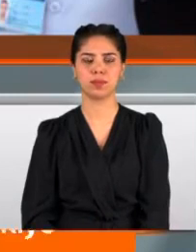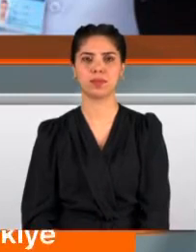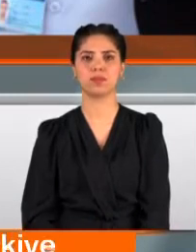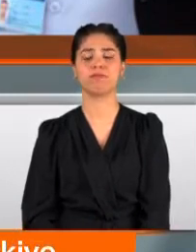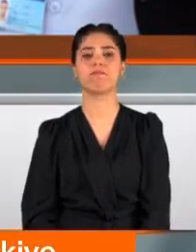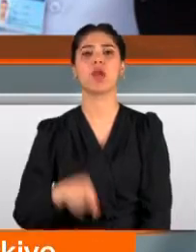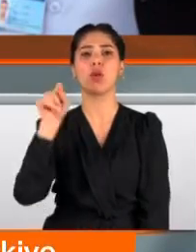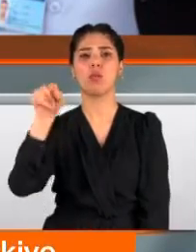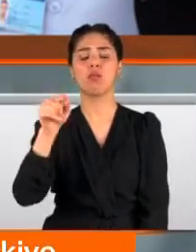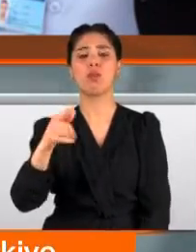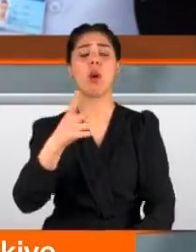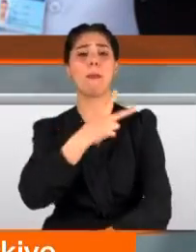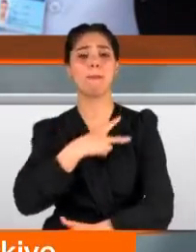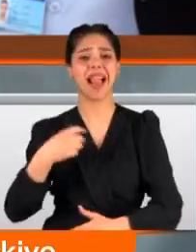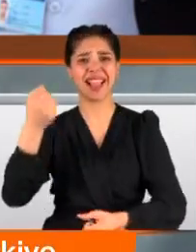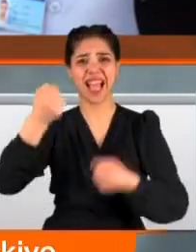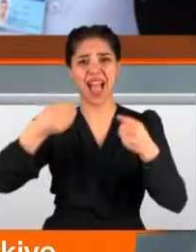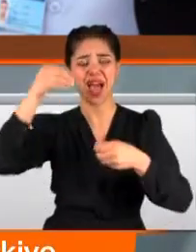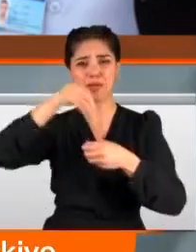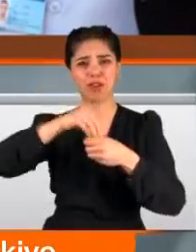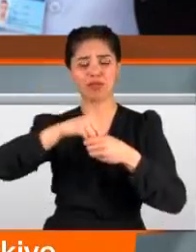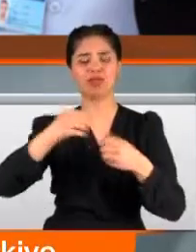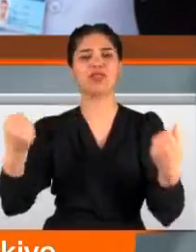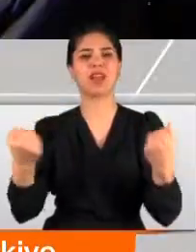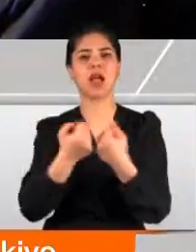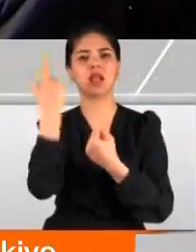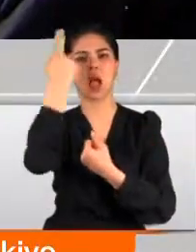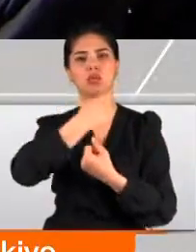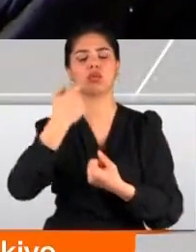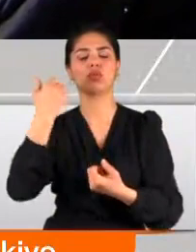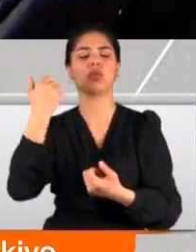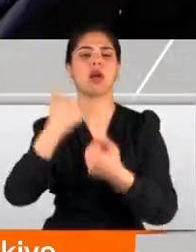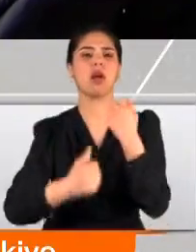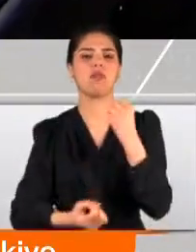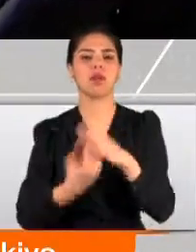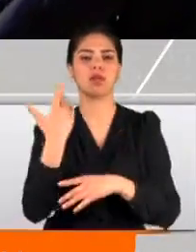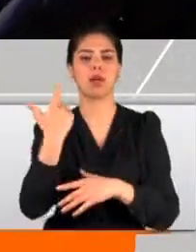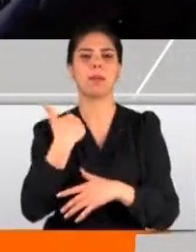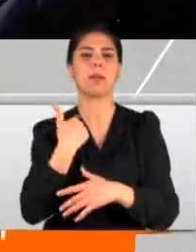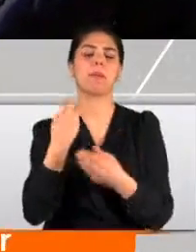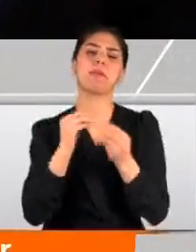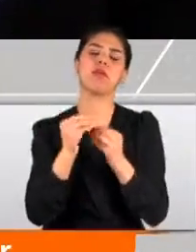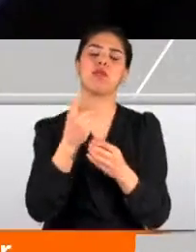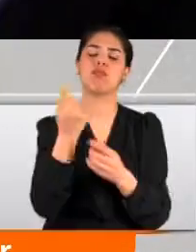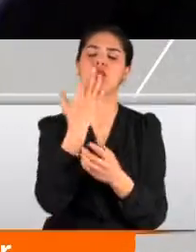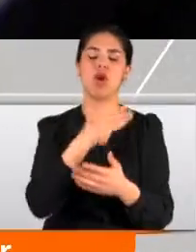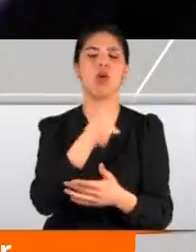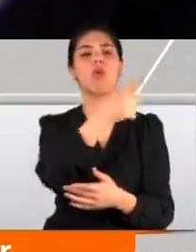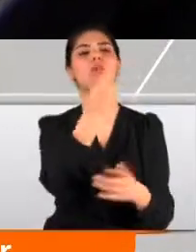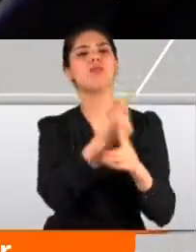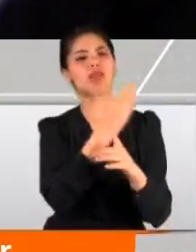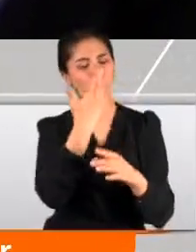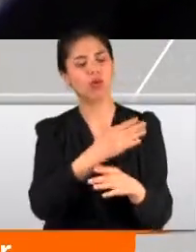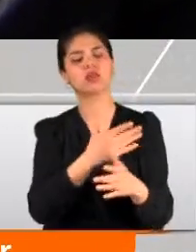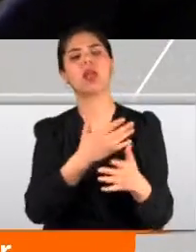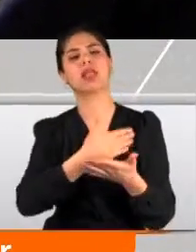Yaşadığı kabus bulunduğu belediye aracının karıştığı kazayla başladı. Arkadaşlar bizde bir şey yok, sizde bir şey yoksa önemli değil dedim. Dinlemediler, işte